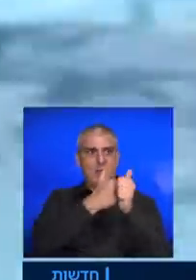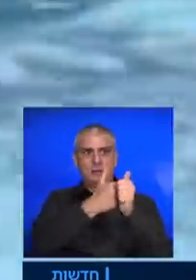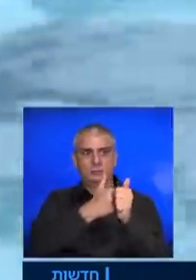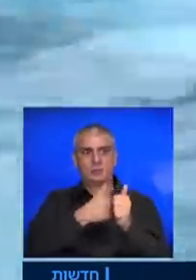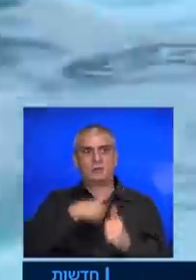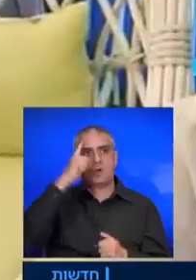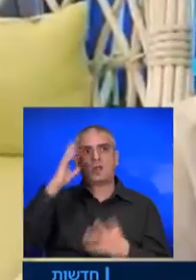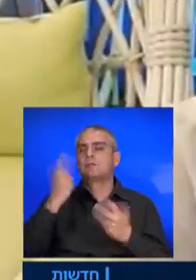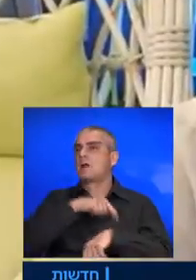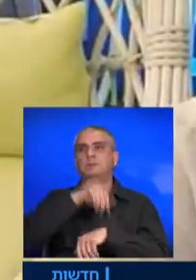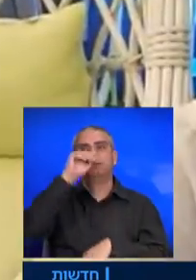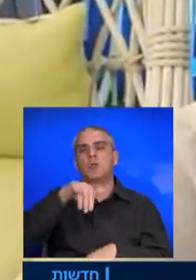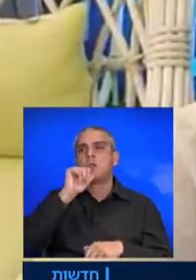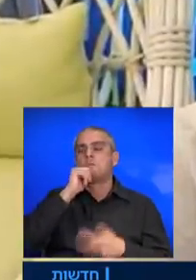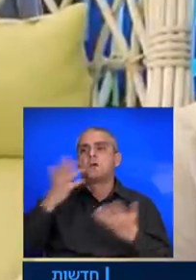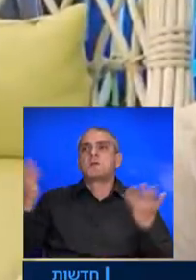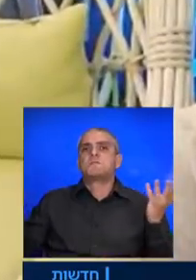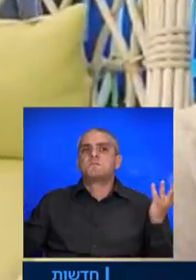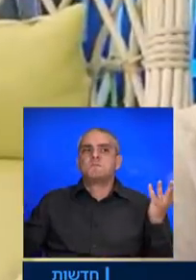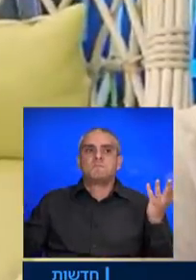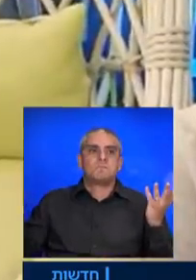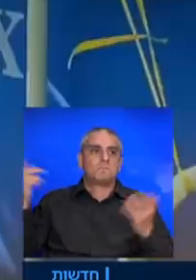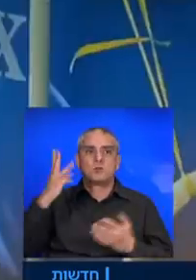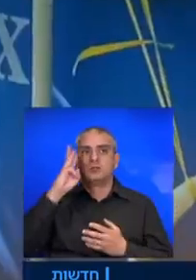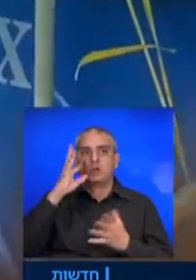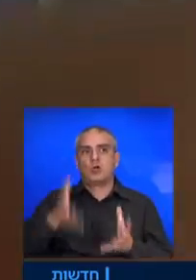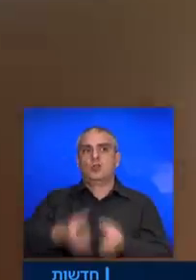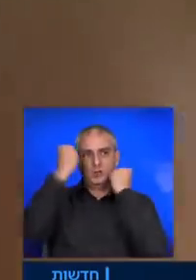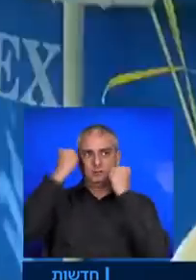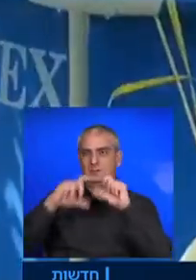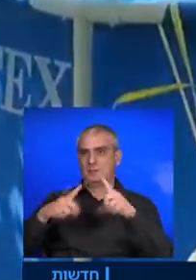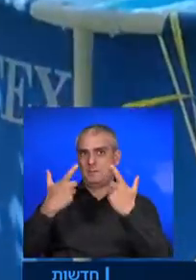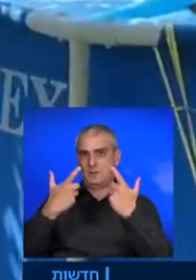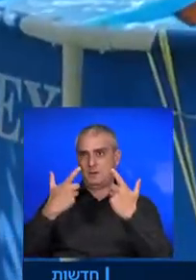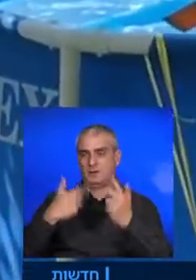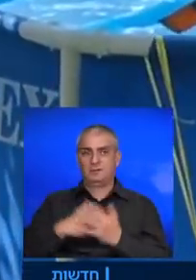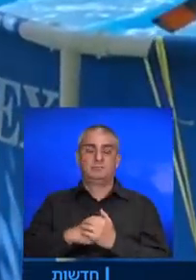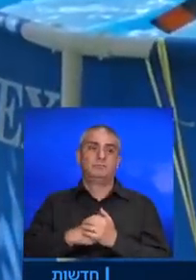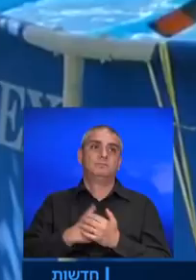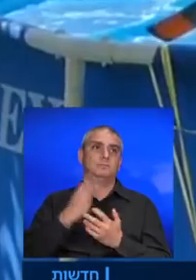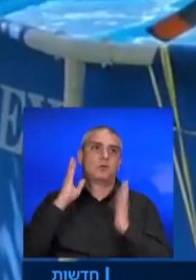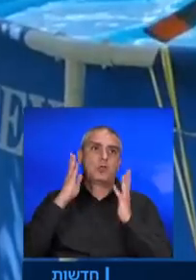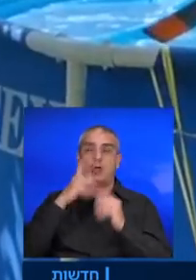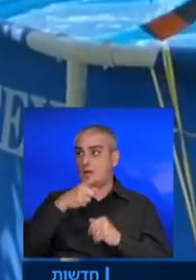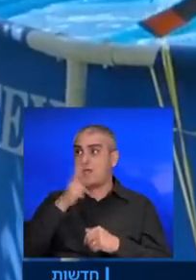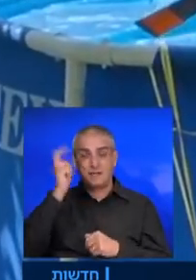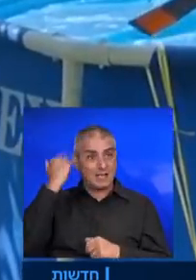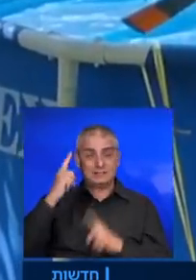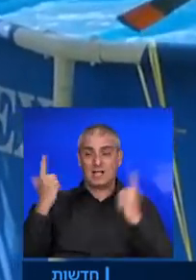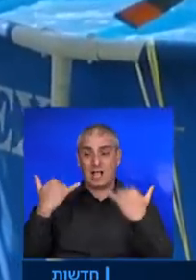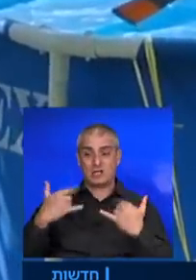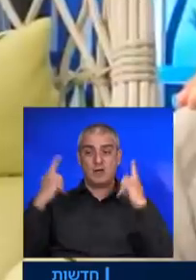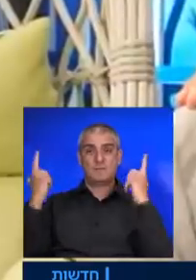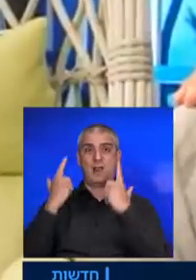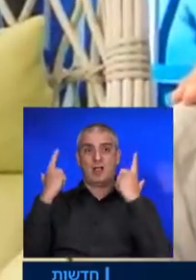הוא היה במים. ושרון הוציא אותו מהבריכה. באופן מצמרר, עתי היה צריך לחגוג היום את יום